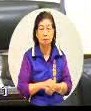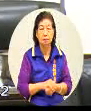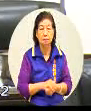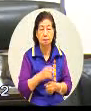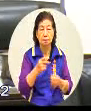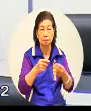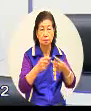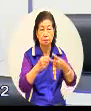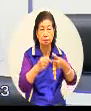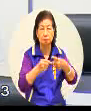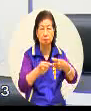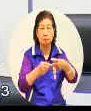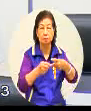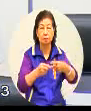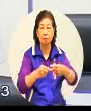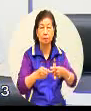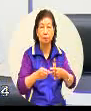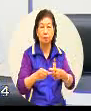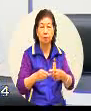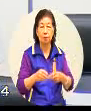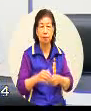啊，第二点呢，